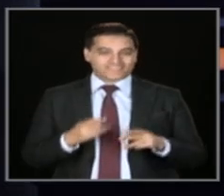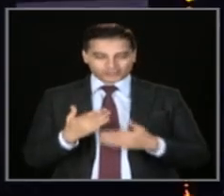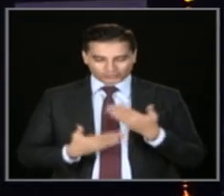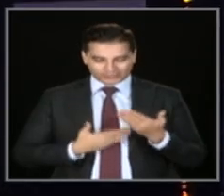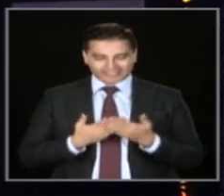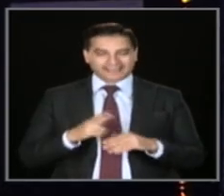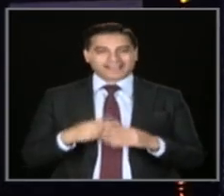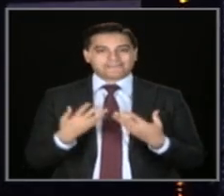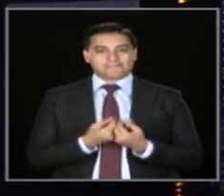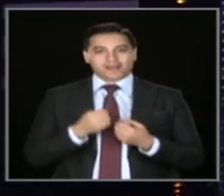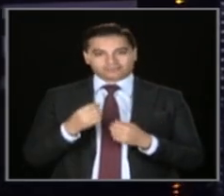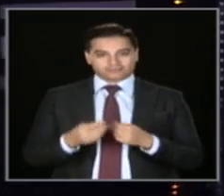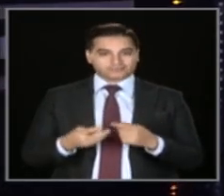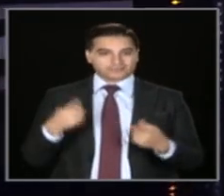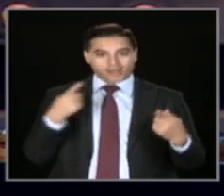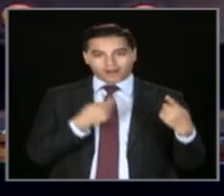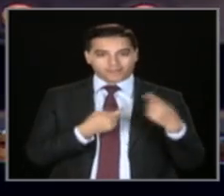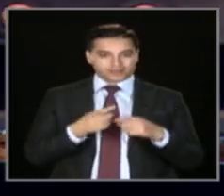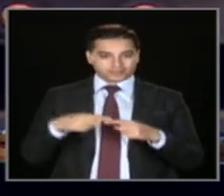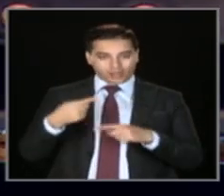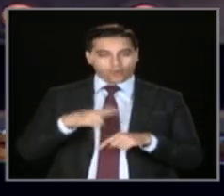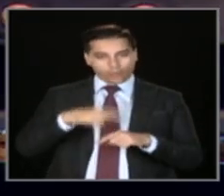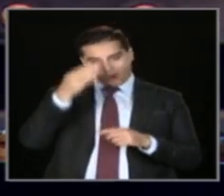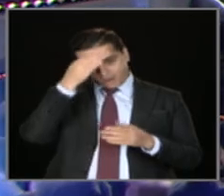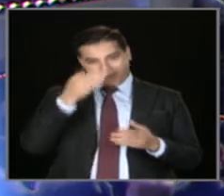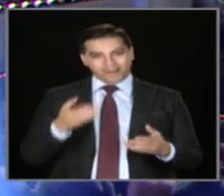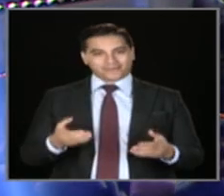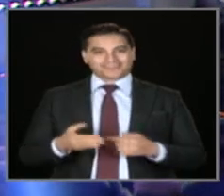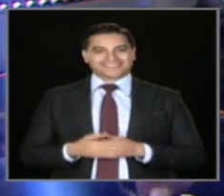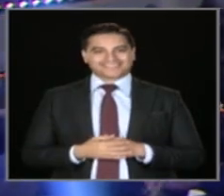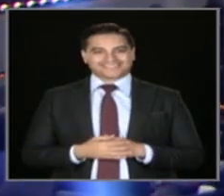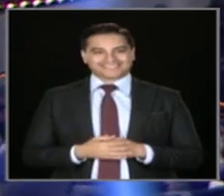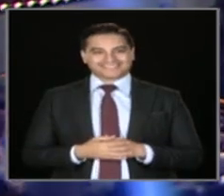وهنرجع مرة تانية مع فقرة ضربات الجزاء والعباقرة.